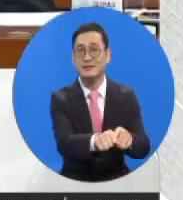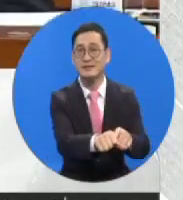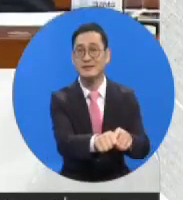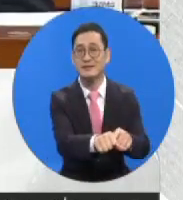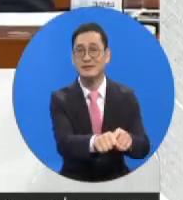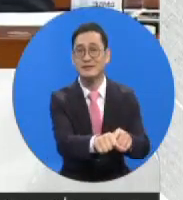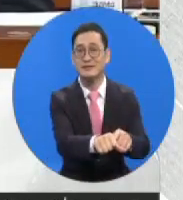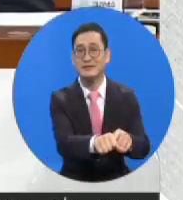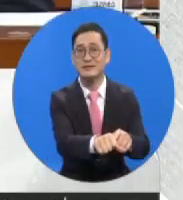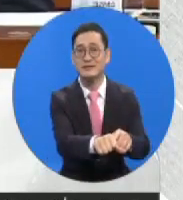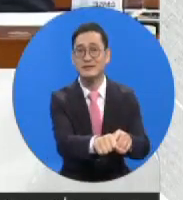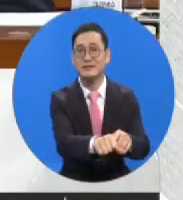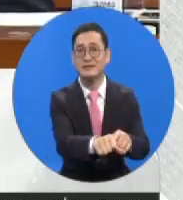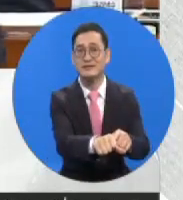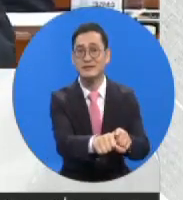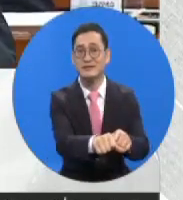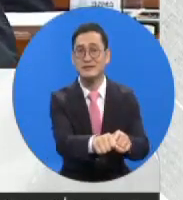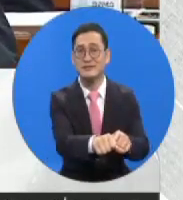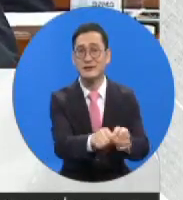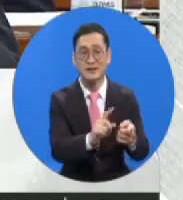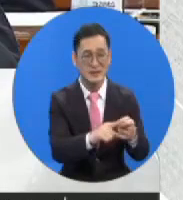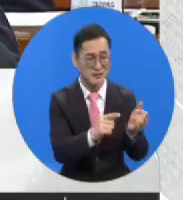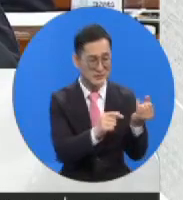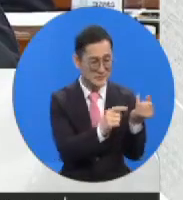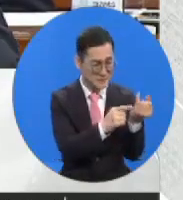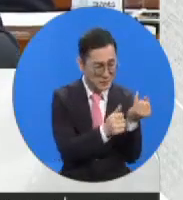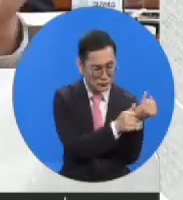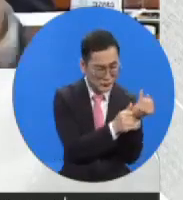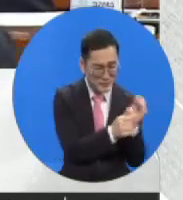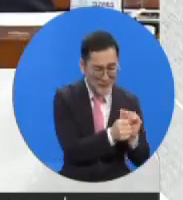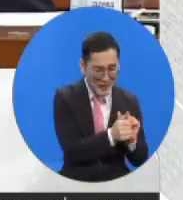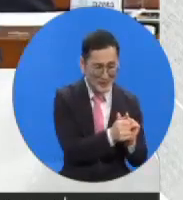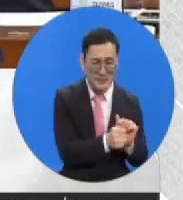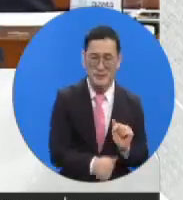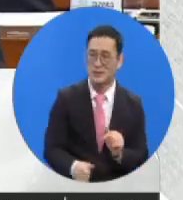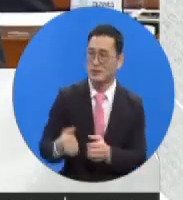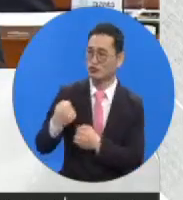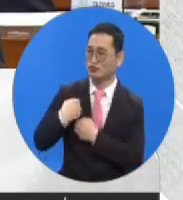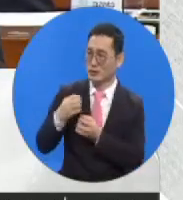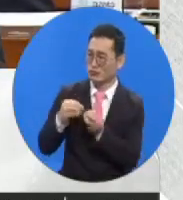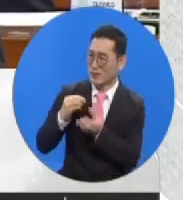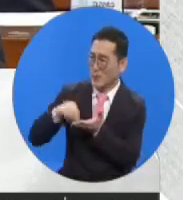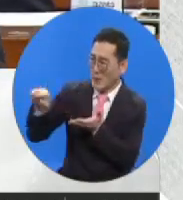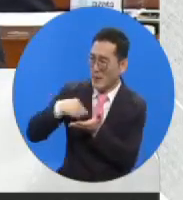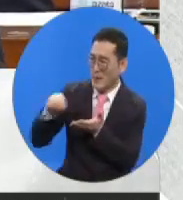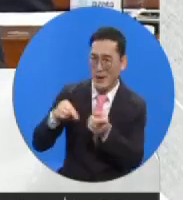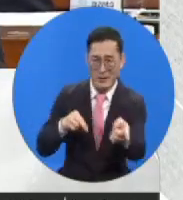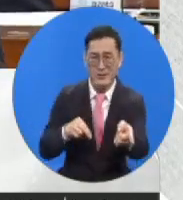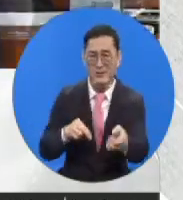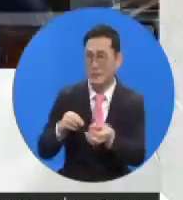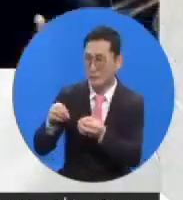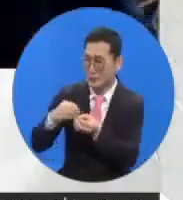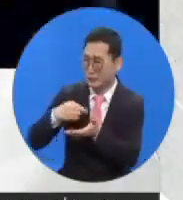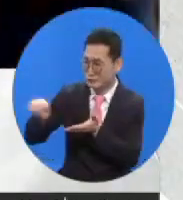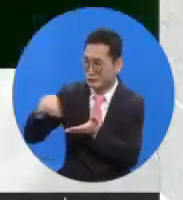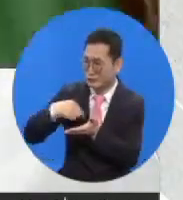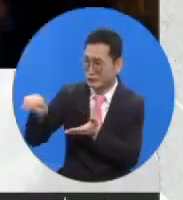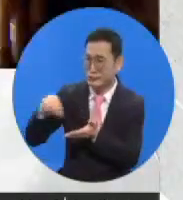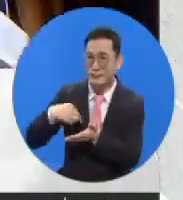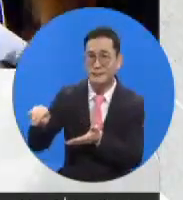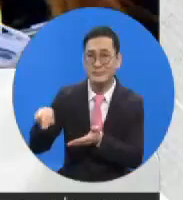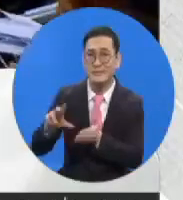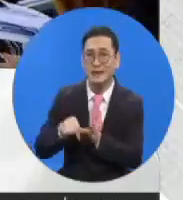나오기도 시작하는데 보좌관에게 아들에 관련된 문제 때문에 문자메시지 이렇게 보내갖고서는 그 아들 군간부 대위 전화번호 준 게 추장관